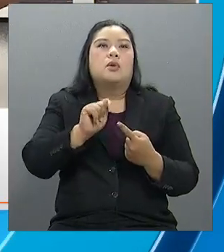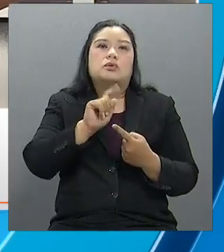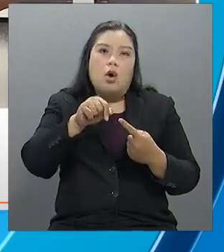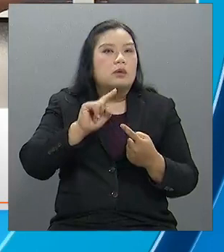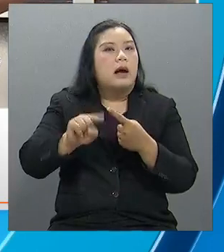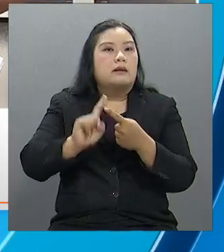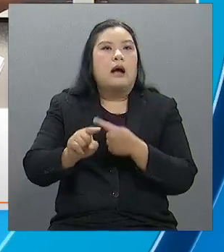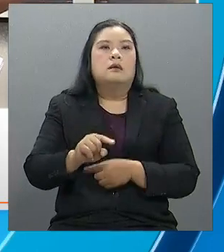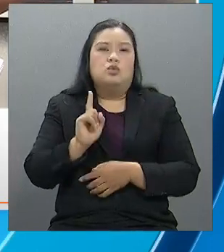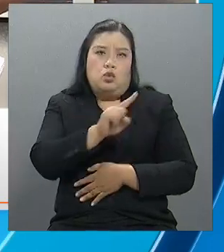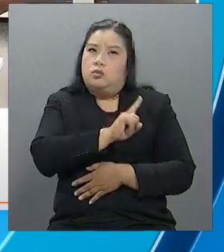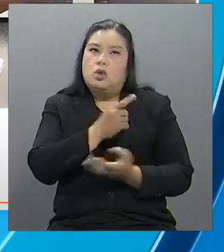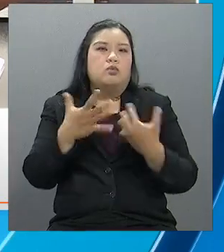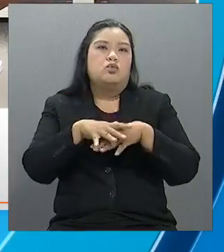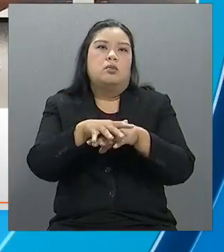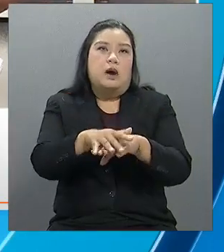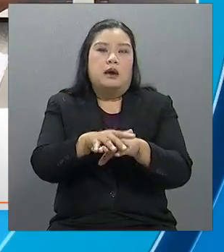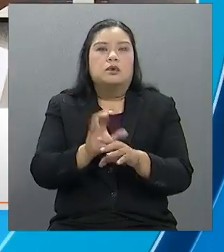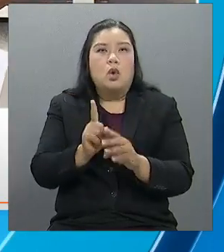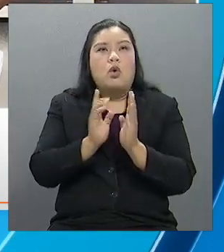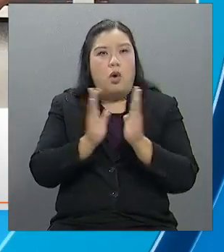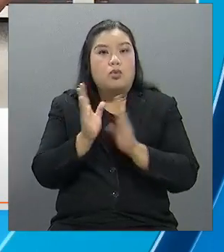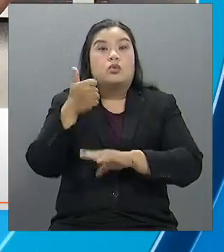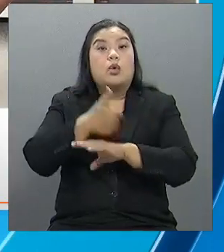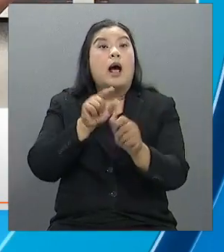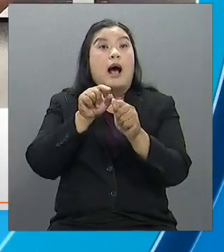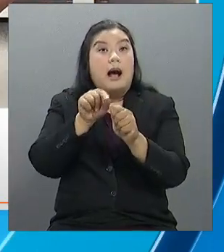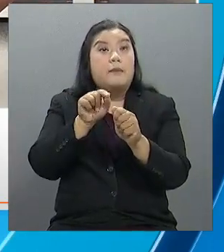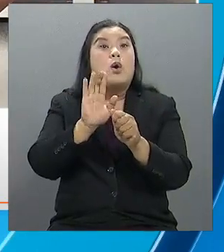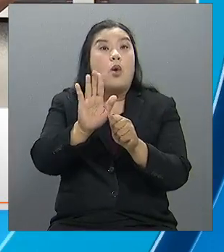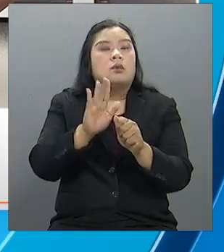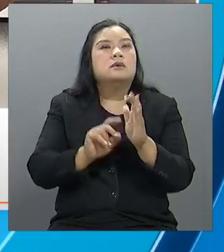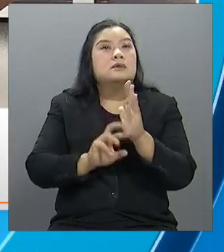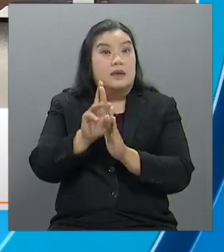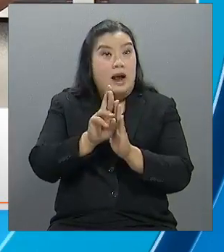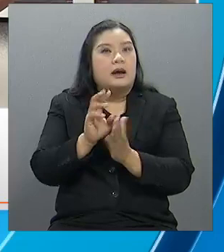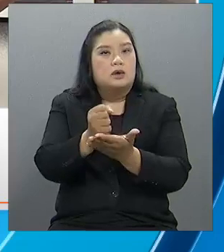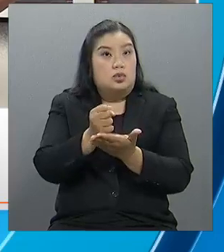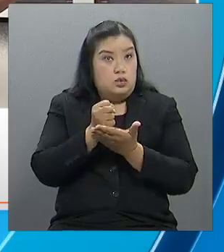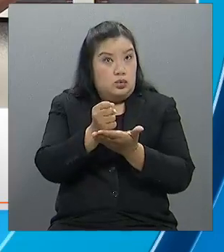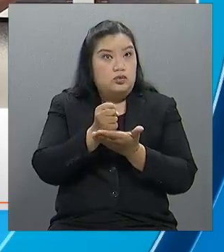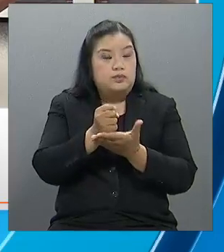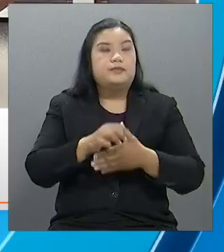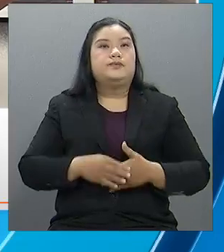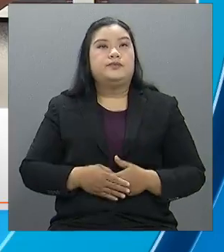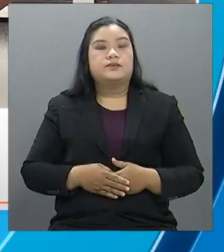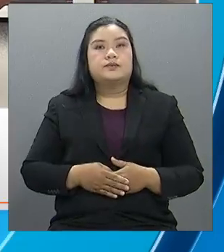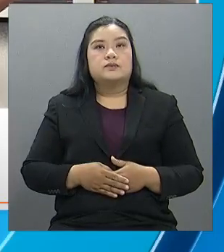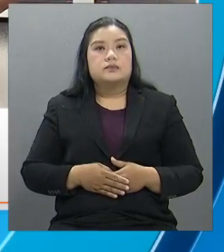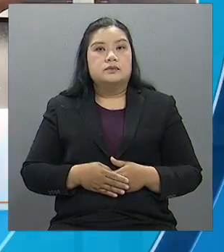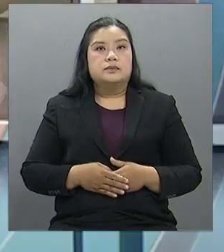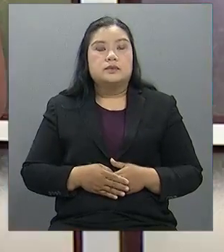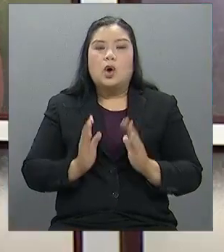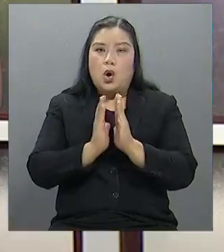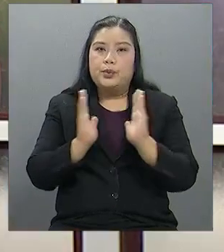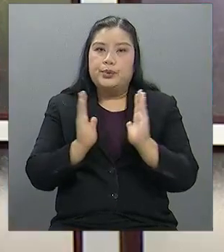มากๆเลยนะคะเป็นกำลังใจให้ภารกิจราบรื่นนะคะวันนี้ขอบพระคุณมากค่ะ ครับสวัสดีค่ะยินดีครับขอบคุณมากครับ ค่ะ